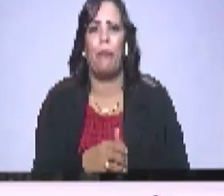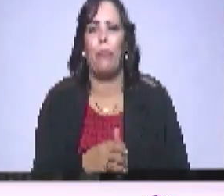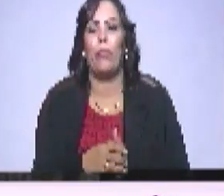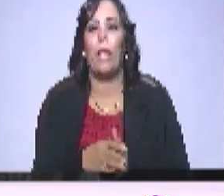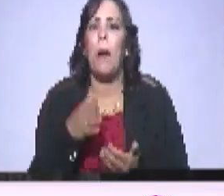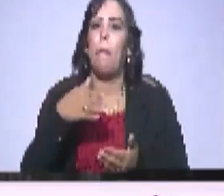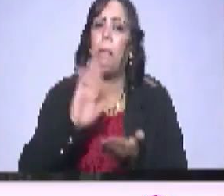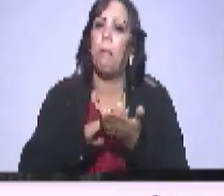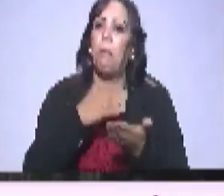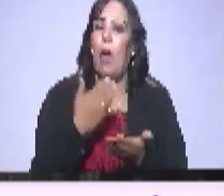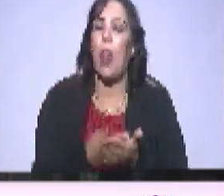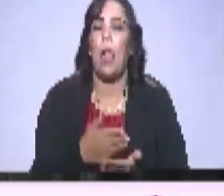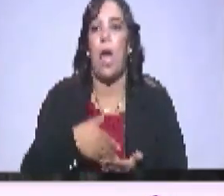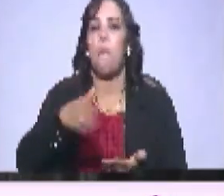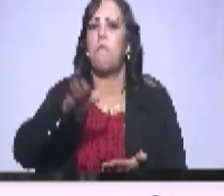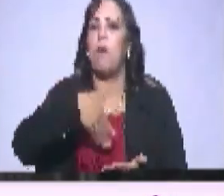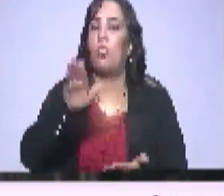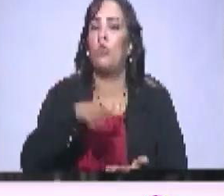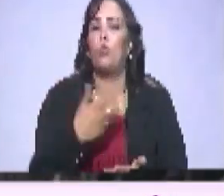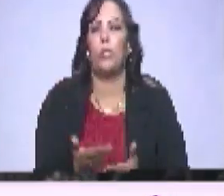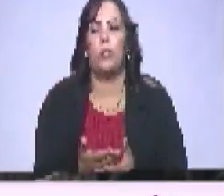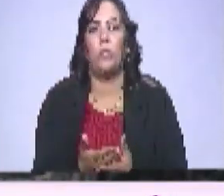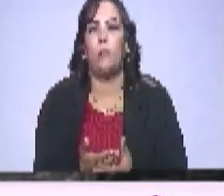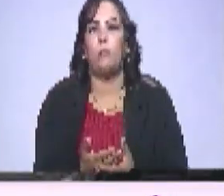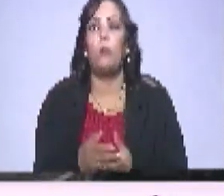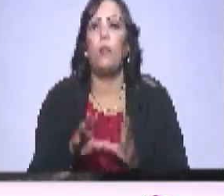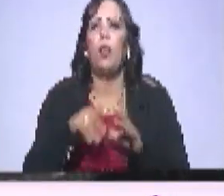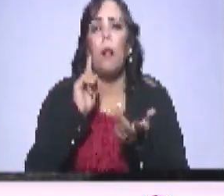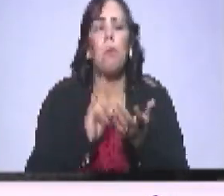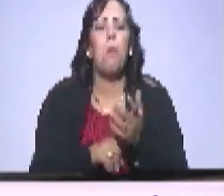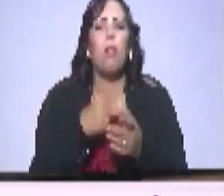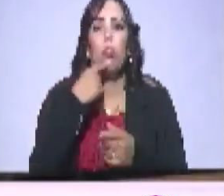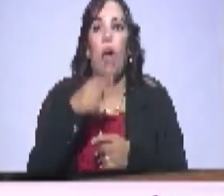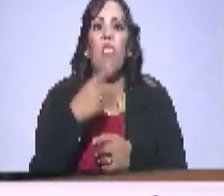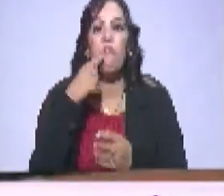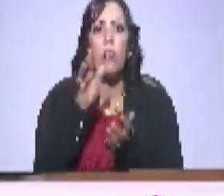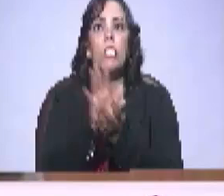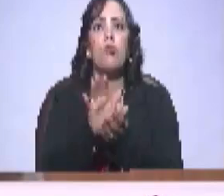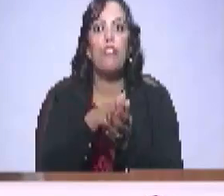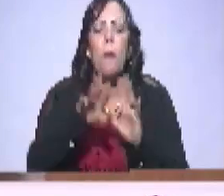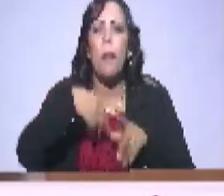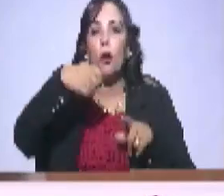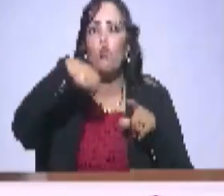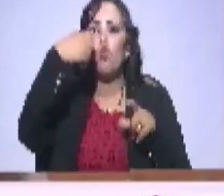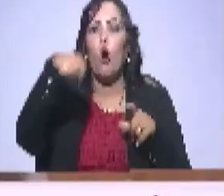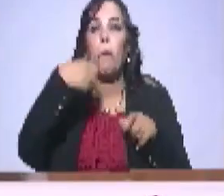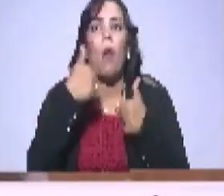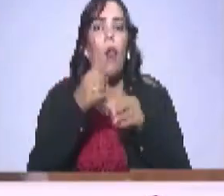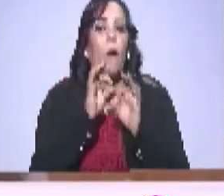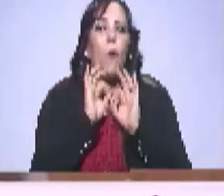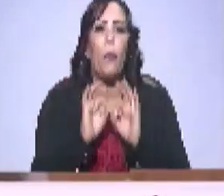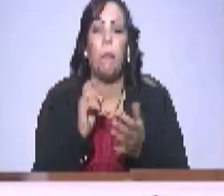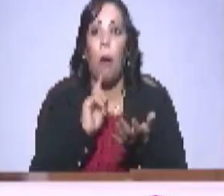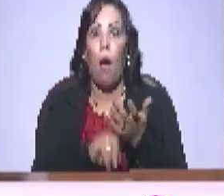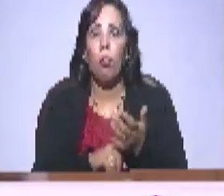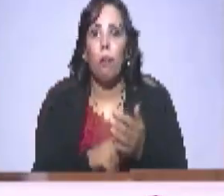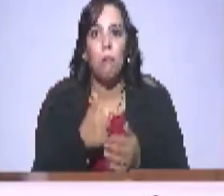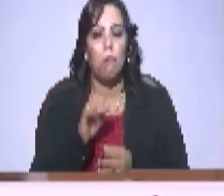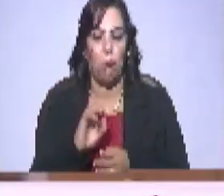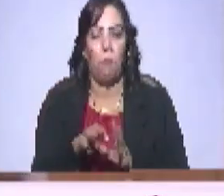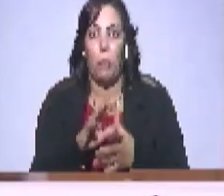يعني مقلي مشوي سنجاري شوربه، القرش ده بيتعمل شوربه جامده جدا يعني، عادي يعني. مفيش مشكله يعني،